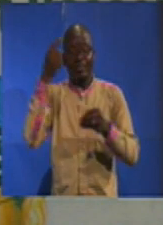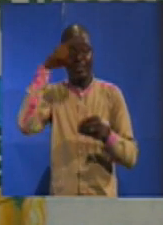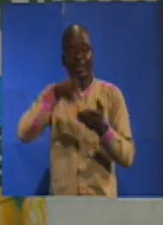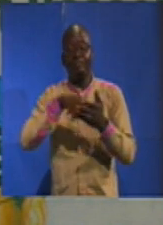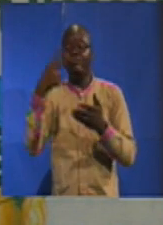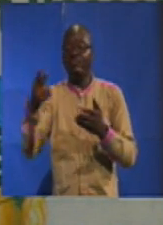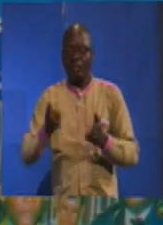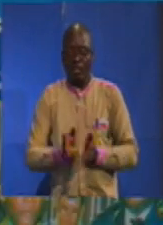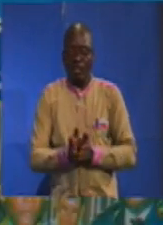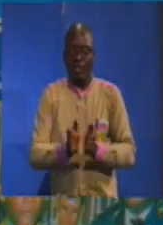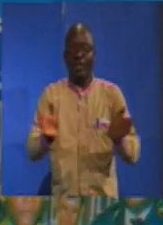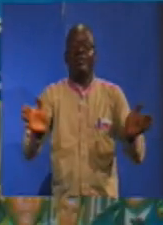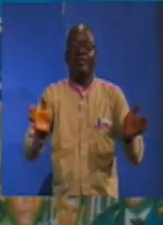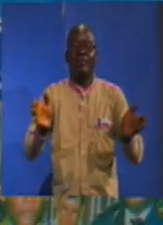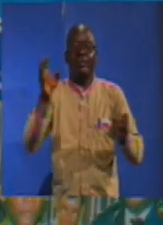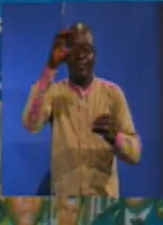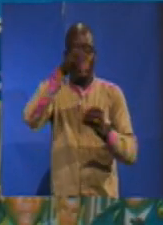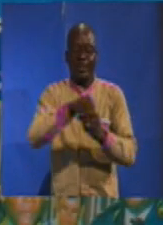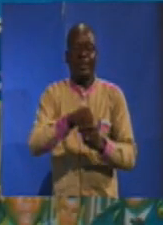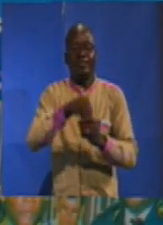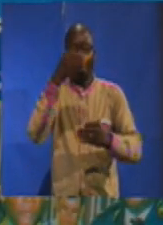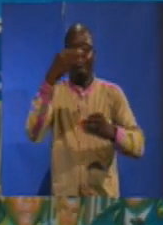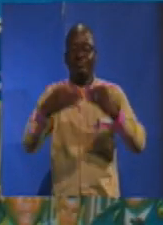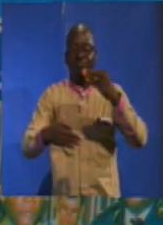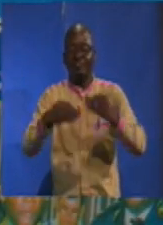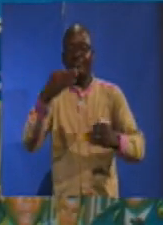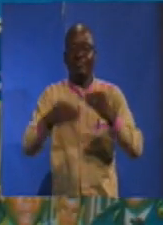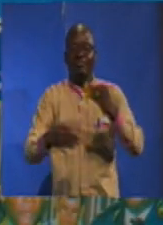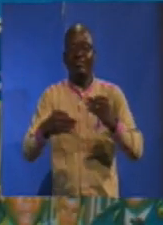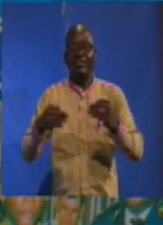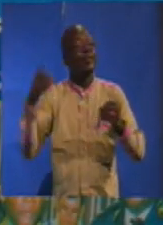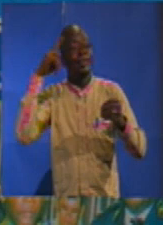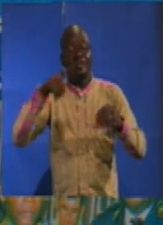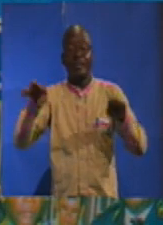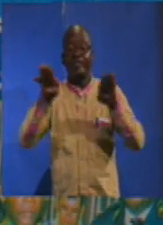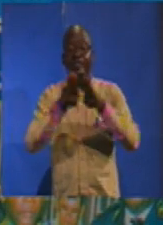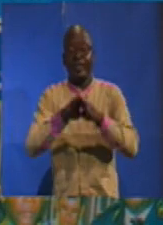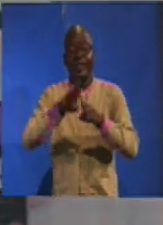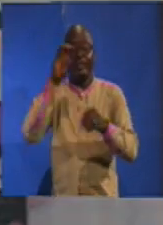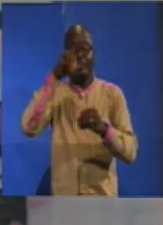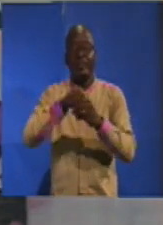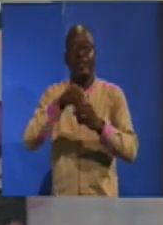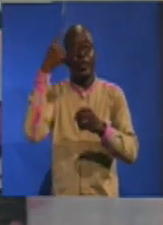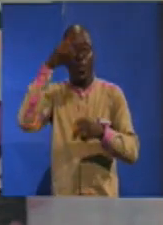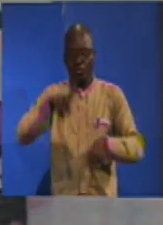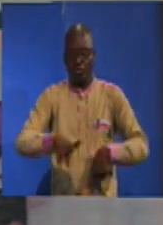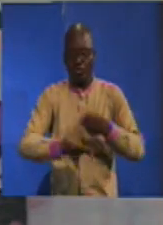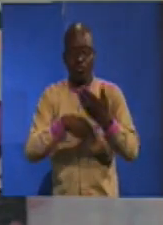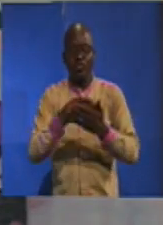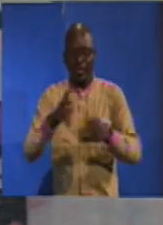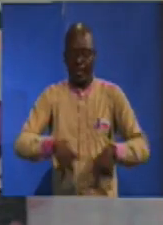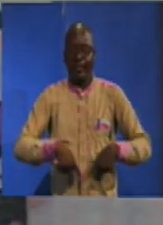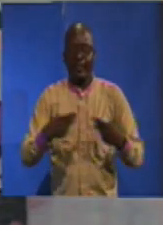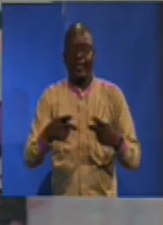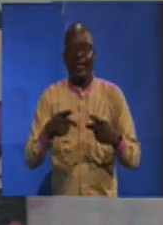général ». Dans cette saga judiciaire, les condamnations vont du sursis à la perpétuité et